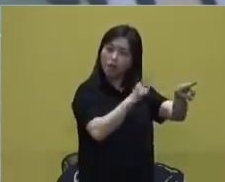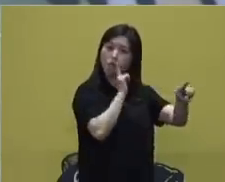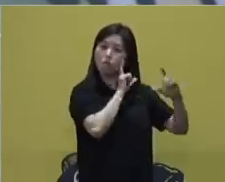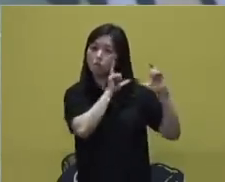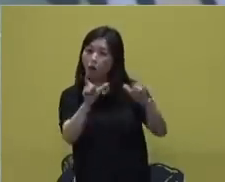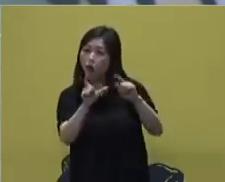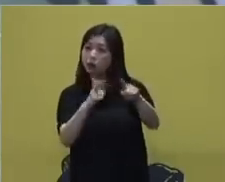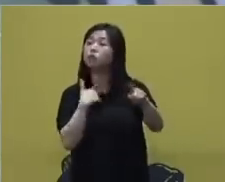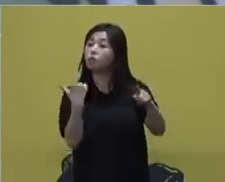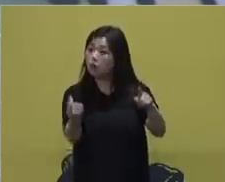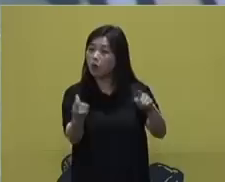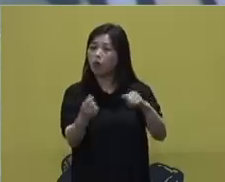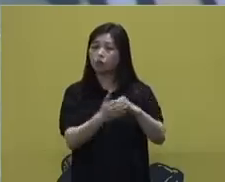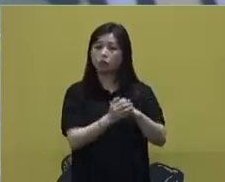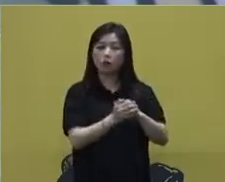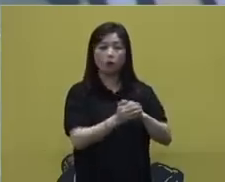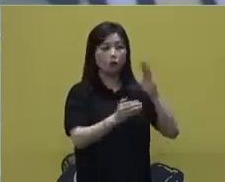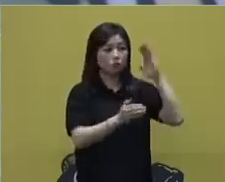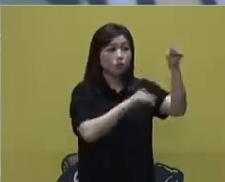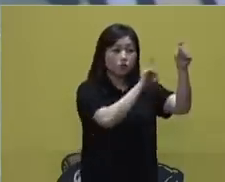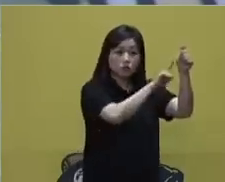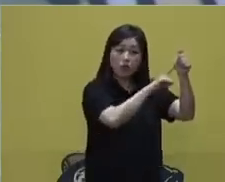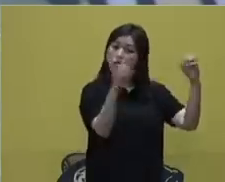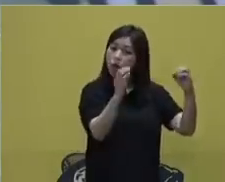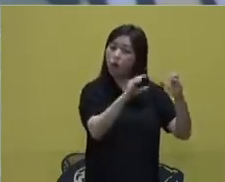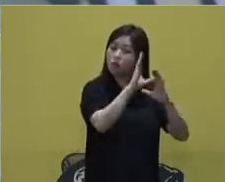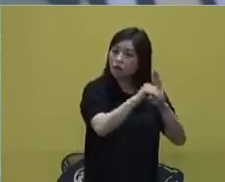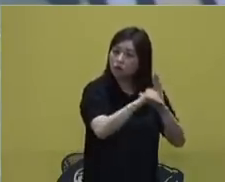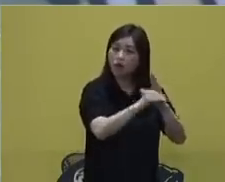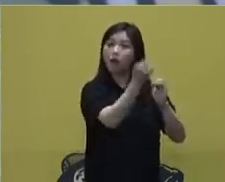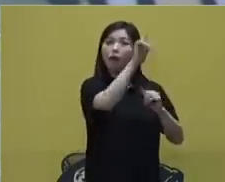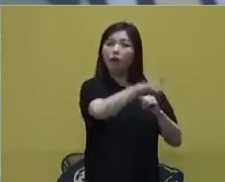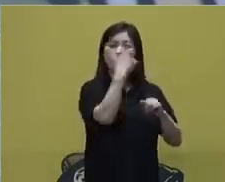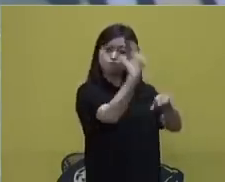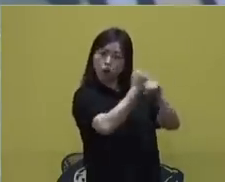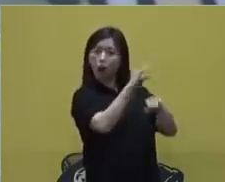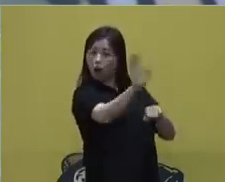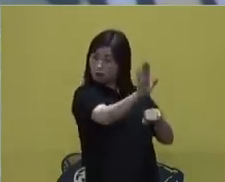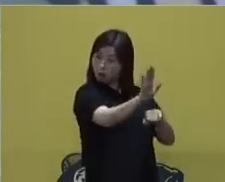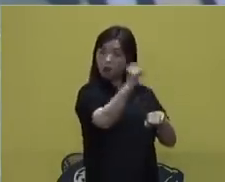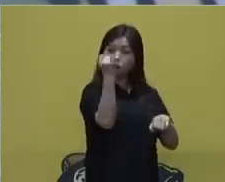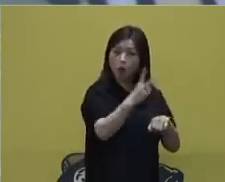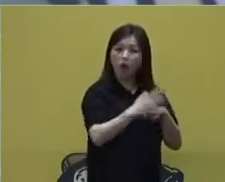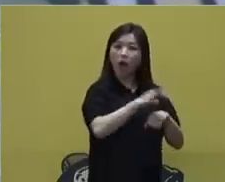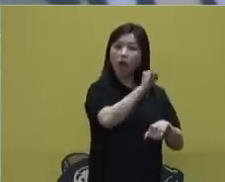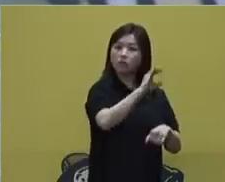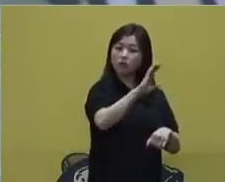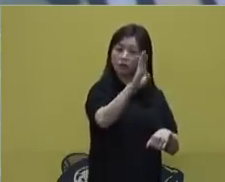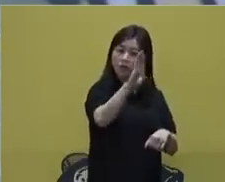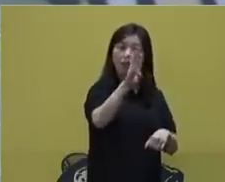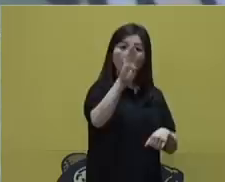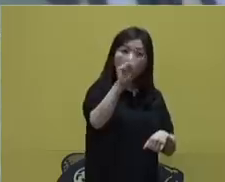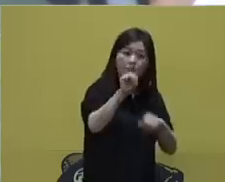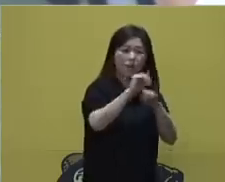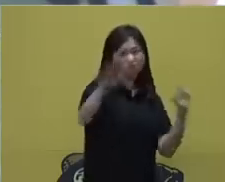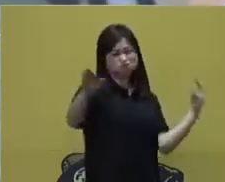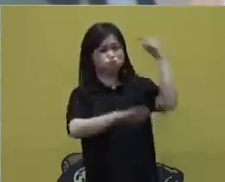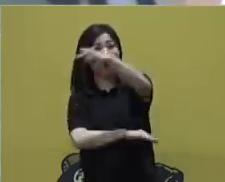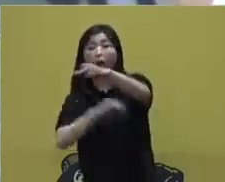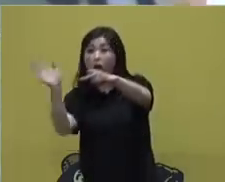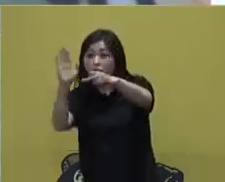김정은 위원장이 나 앞으로 대화하는 기간 중에는 핵실험 안 할 것이고 ICBM 발사 안 하겠다고 말한